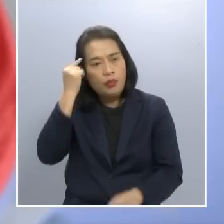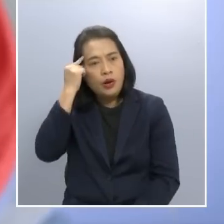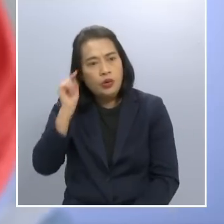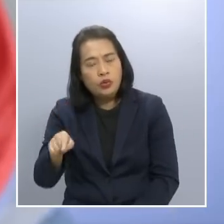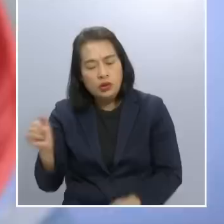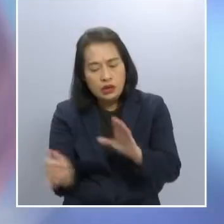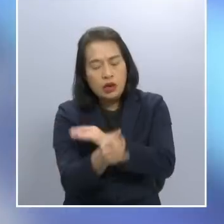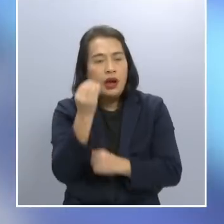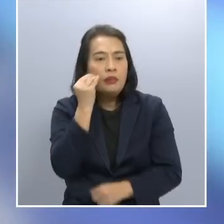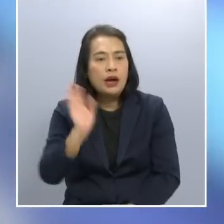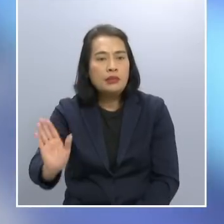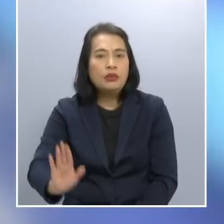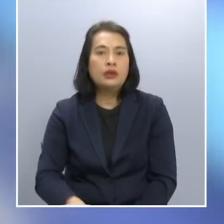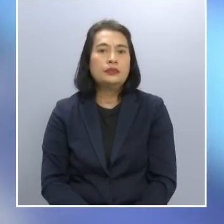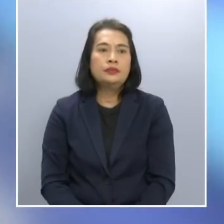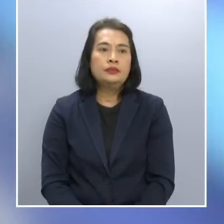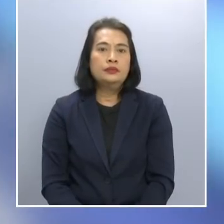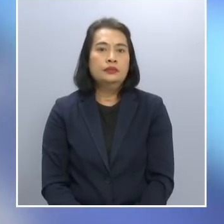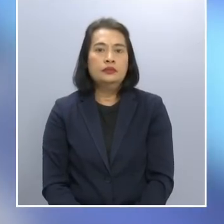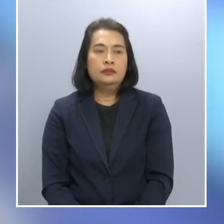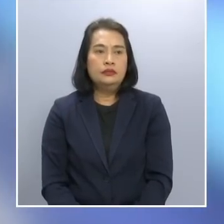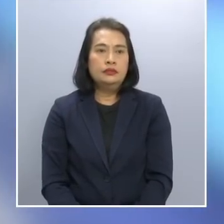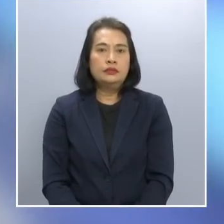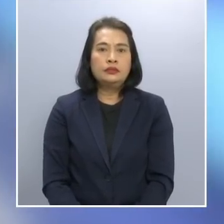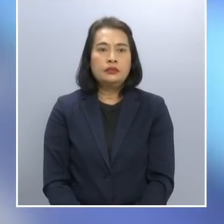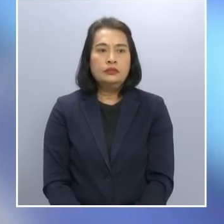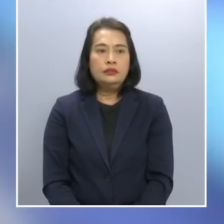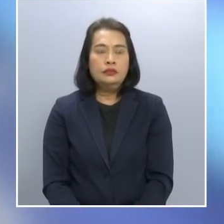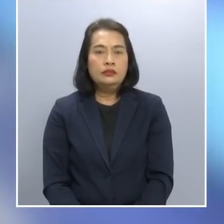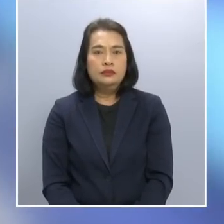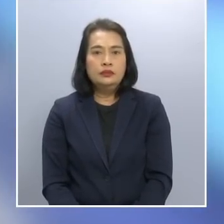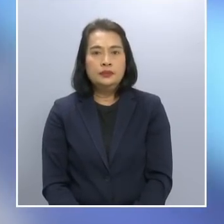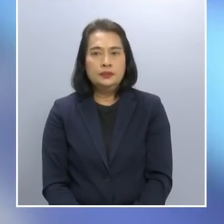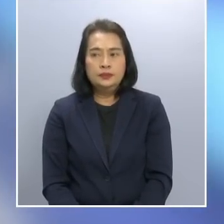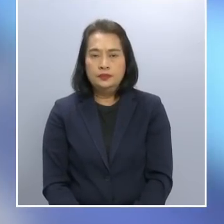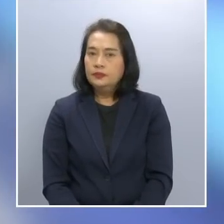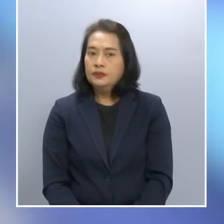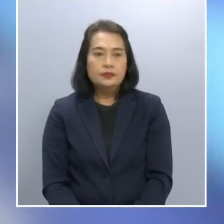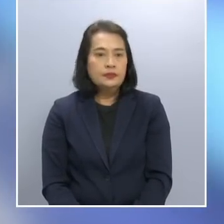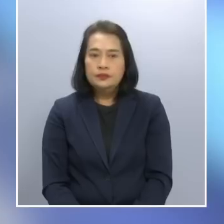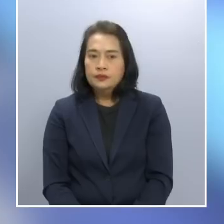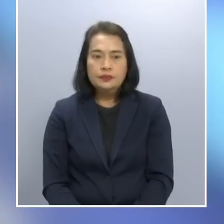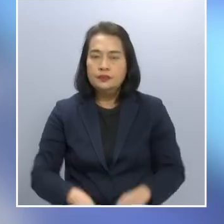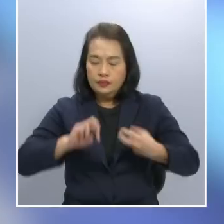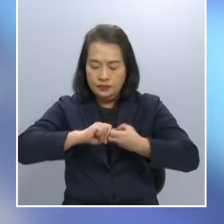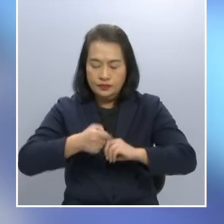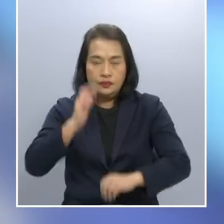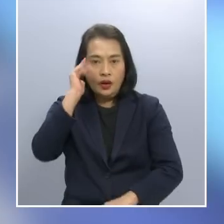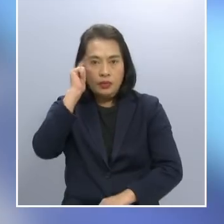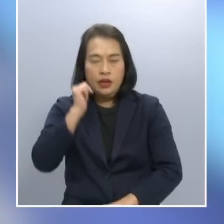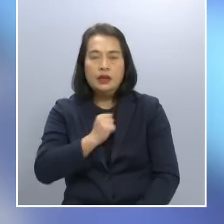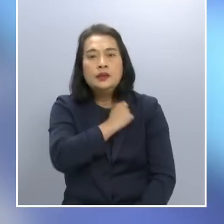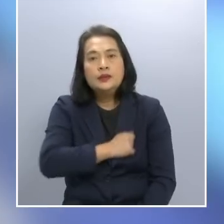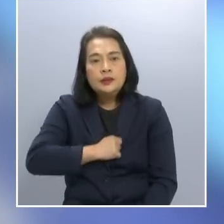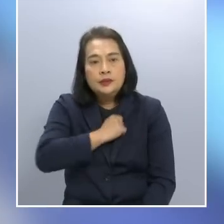เลย เนี่ยคุณผู้ชมครับคือประเด็นที่มันเกิดขึ้นเนี่ยโอ้โหแบบพ่อแม่เศร้าใจมาก